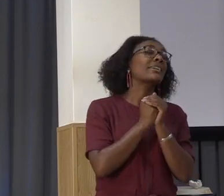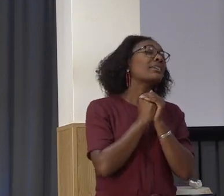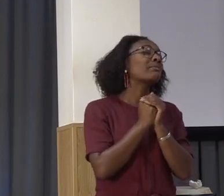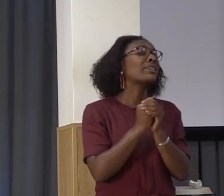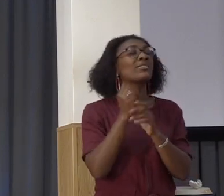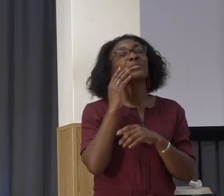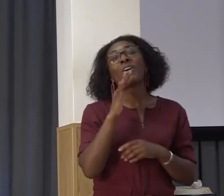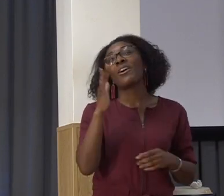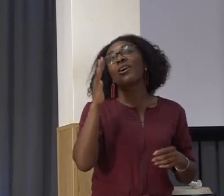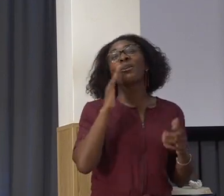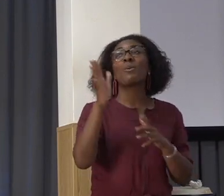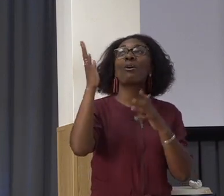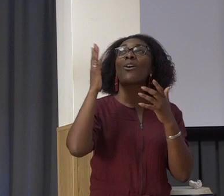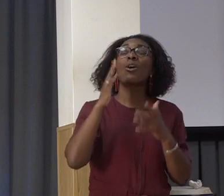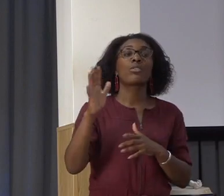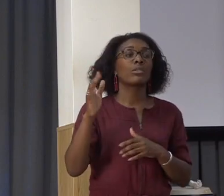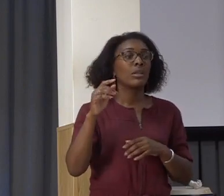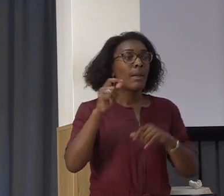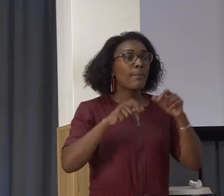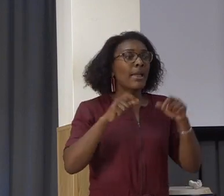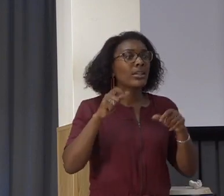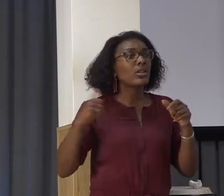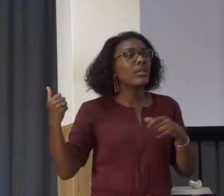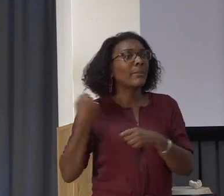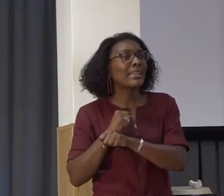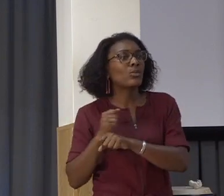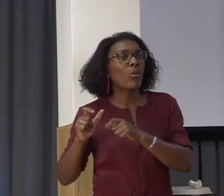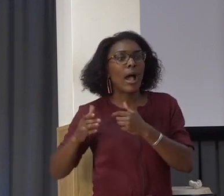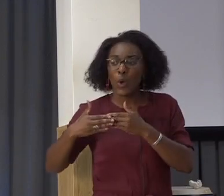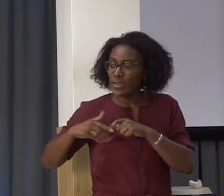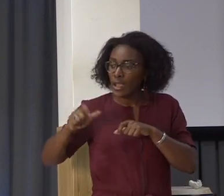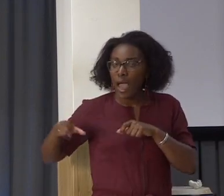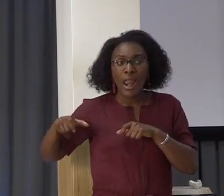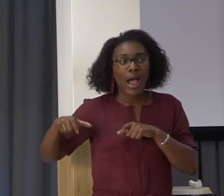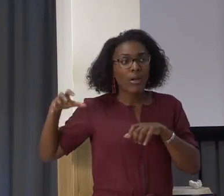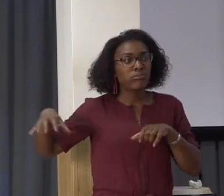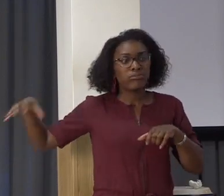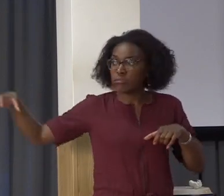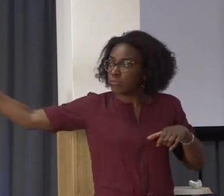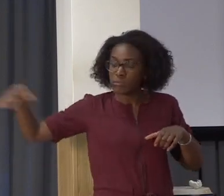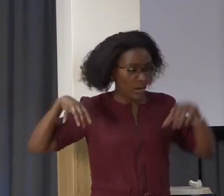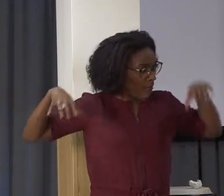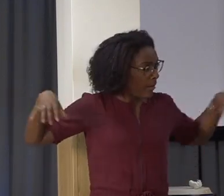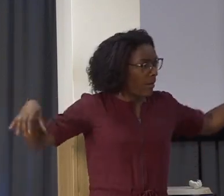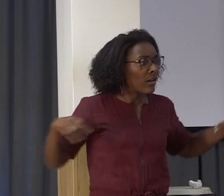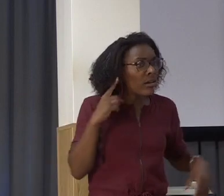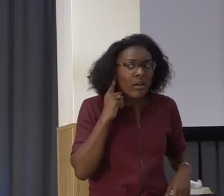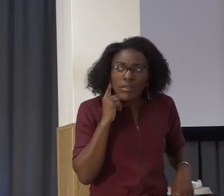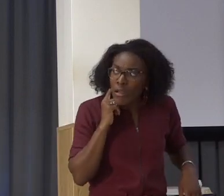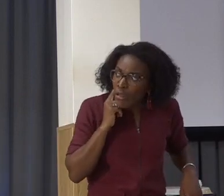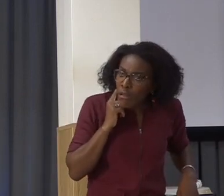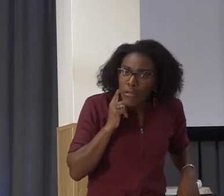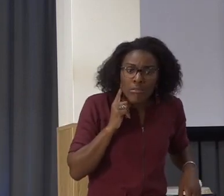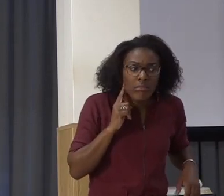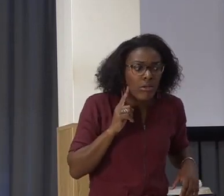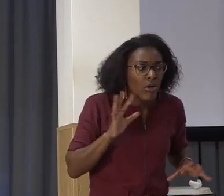les louanges de Dieu et les prisonniers les entendaient. Les prisonniers les entendaient. Quand